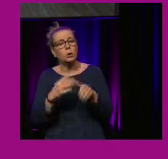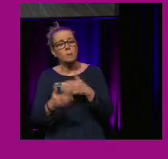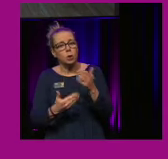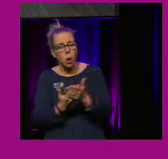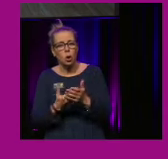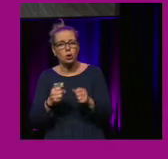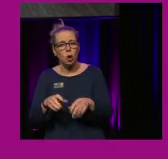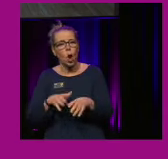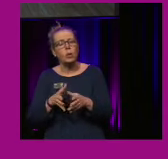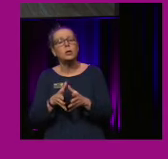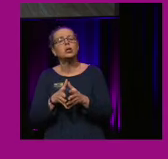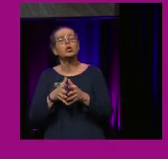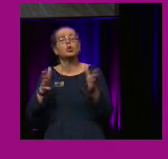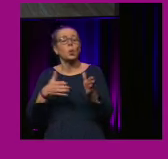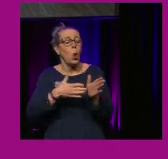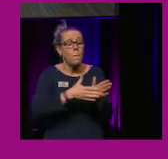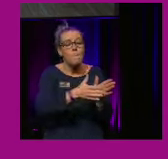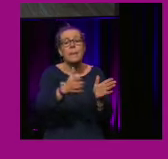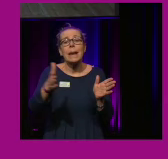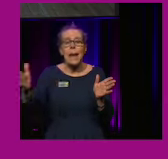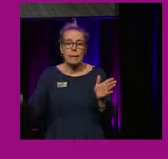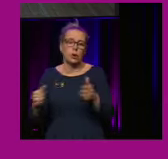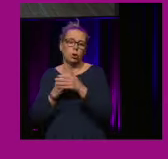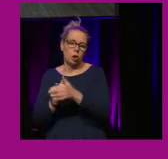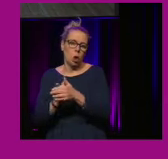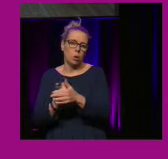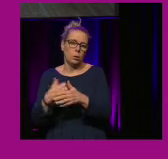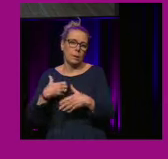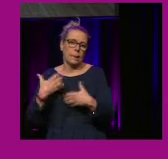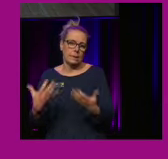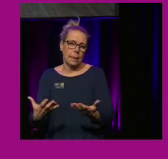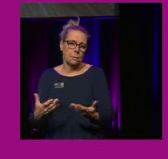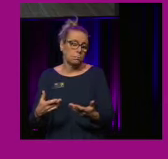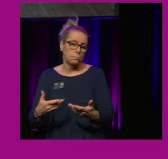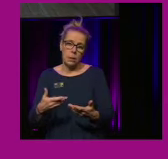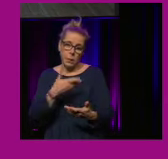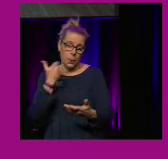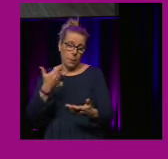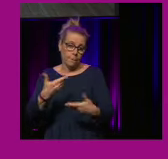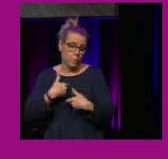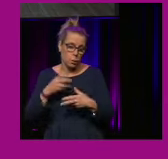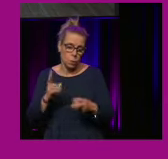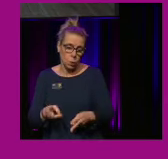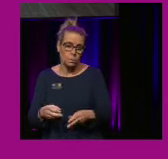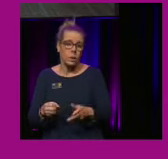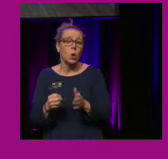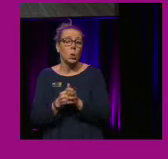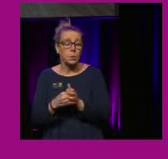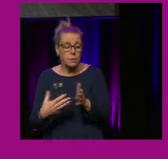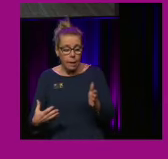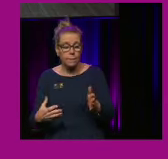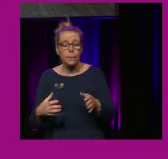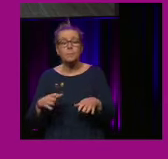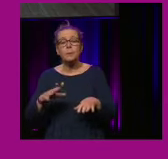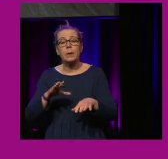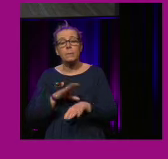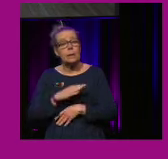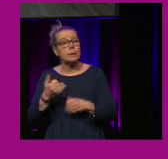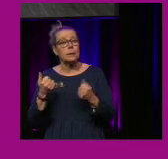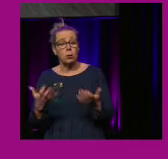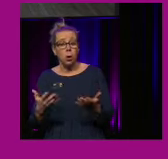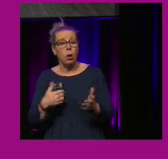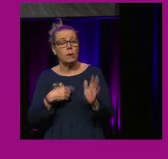ett stort brett stöd i riksdagen som de inte fick. Och därför finns det idag ingen regel